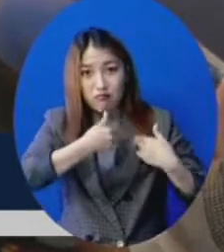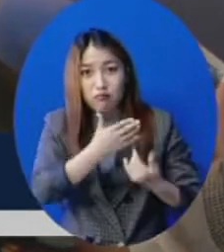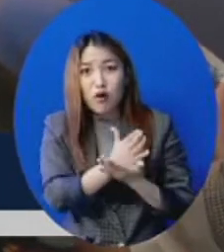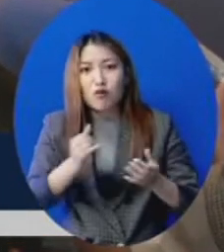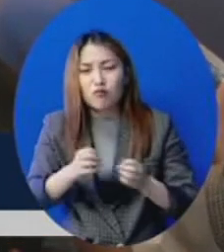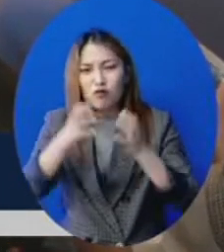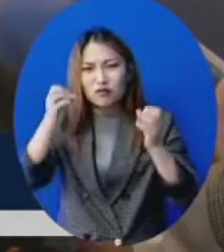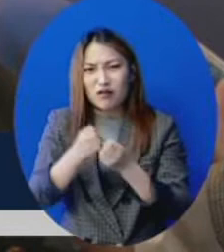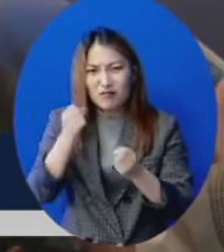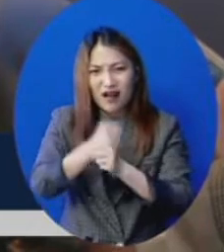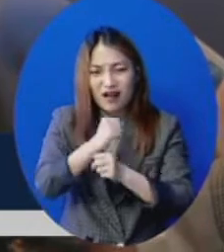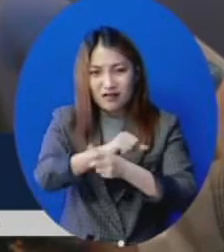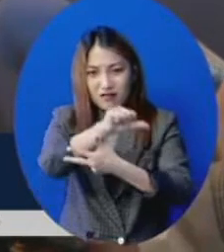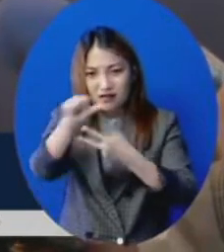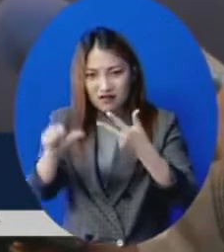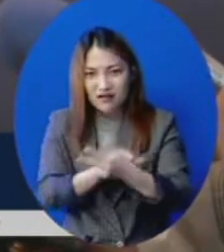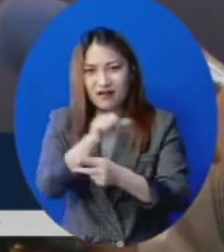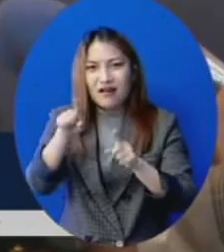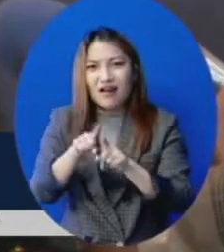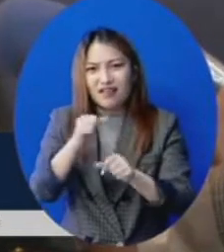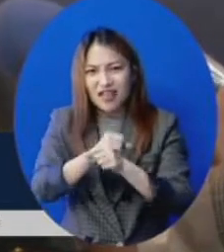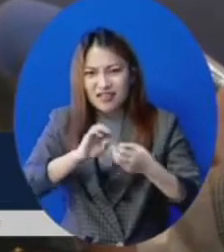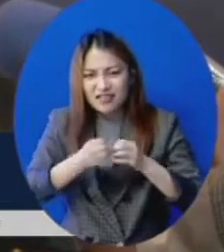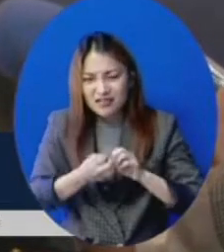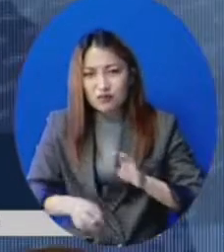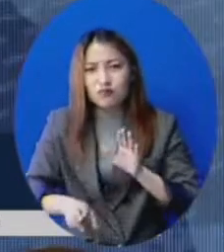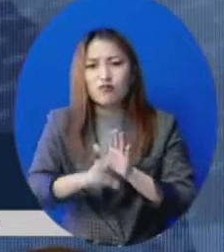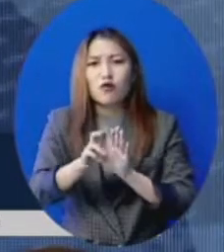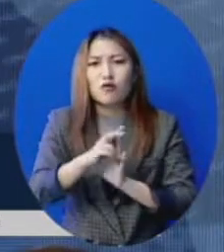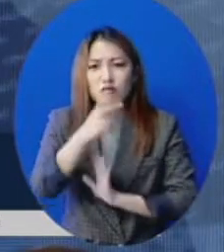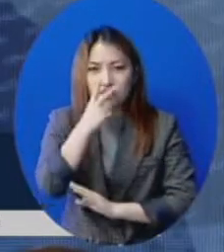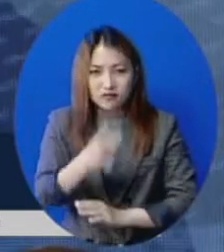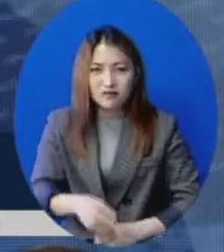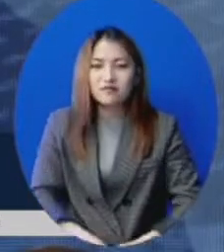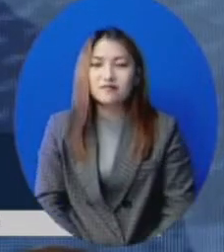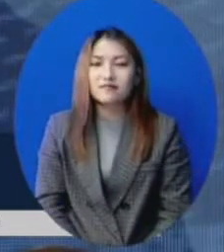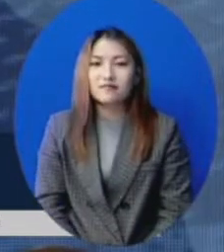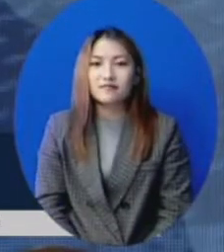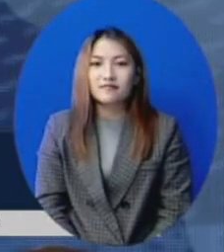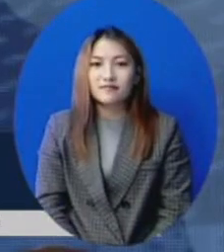одоо бүтээмжтэйгээр энэ жилийг өдөх бол боломжтой гэж харж байгаа.